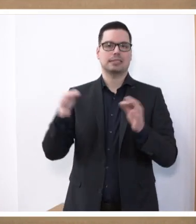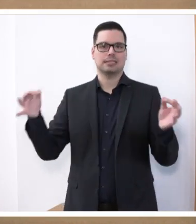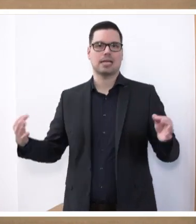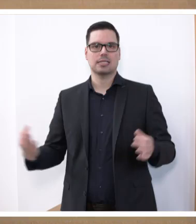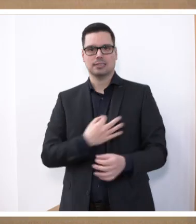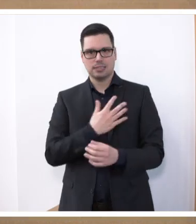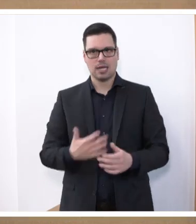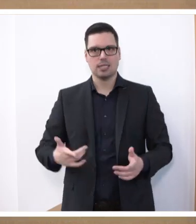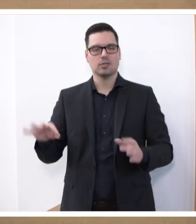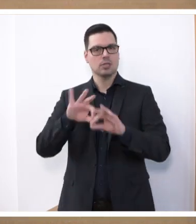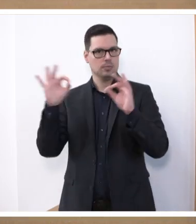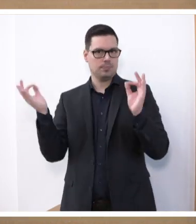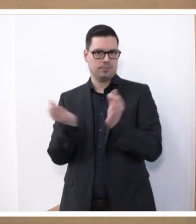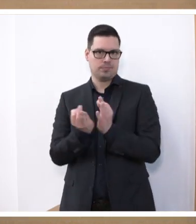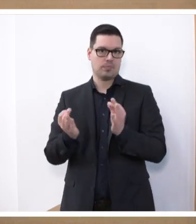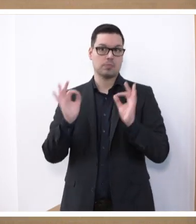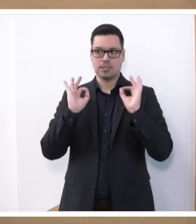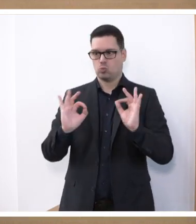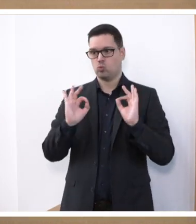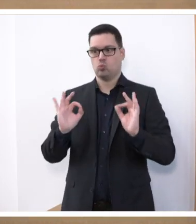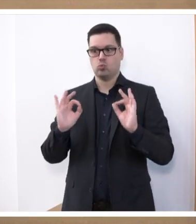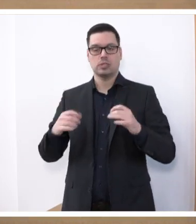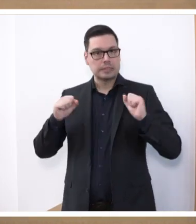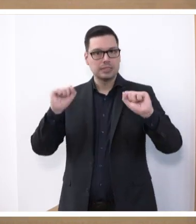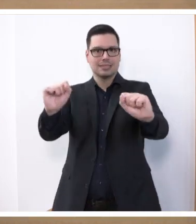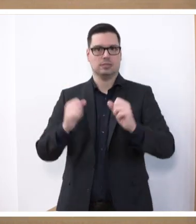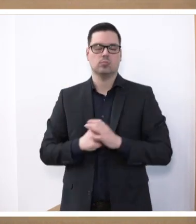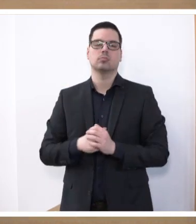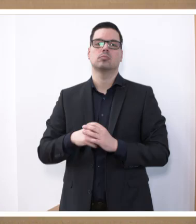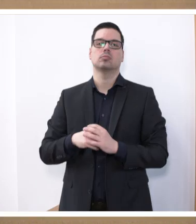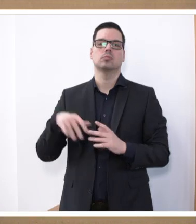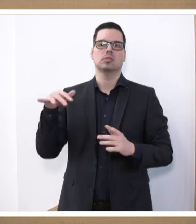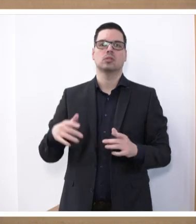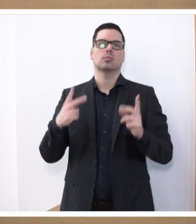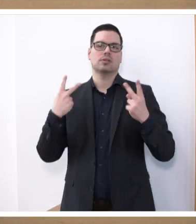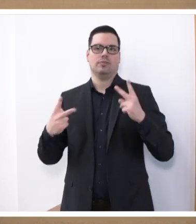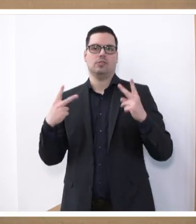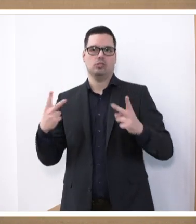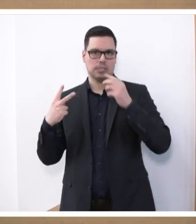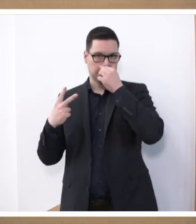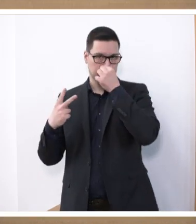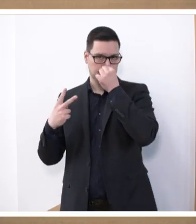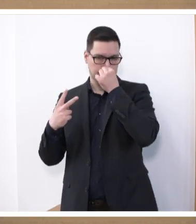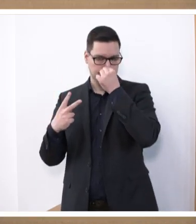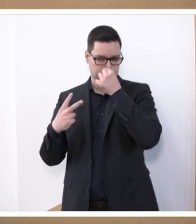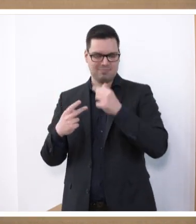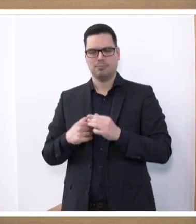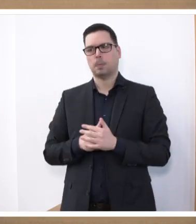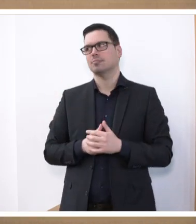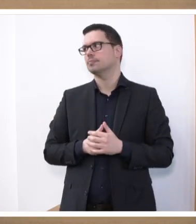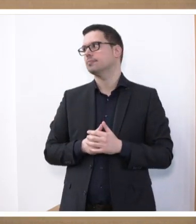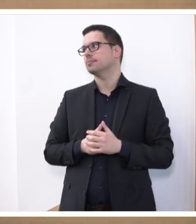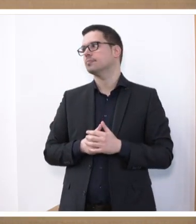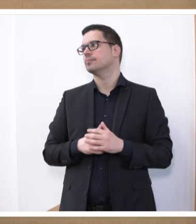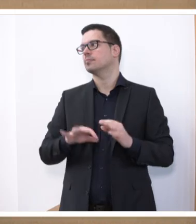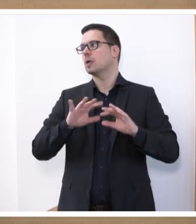für die Familien im Saarland gute Dinge gemeinsam vorangebracht haben das ist mir noch mal besonders wichtig zu betonen immer